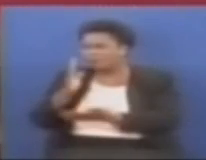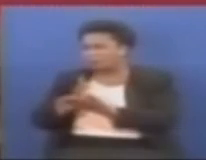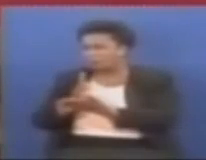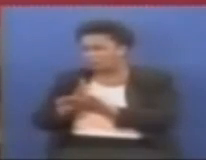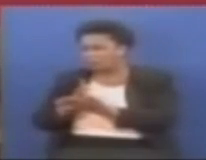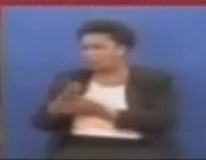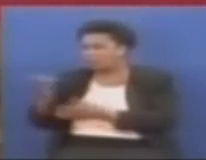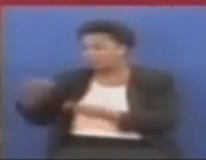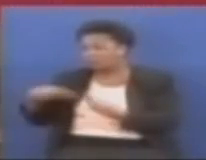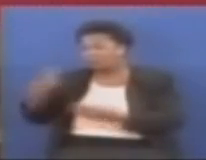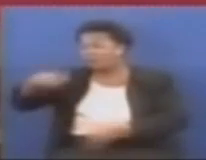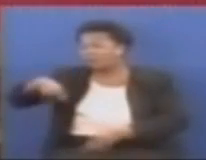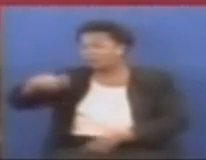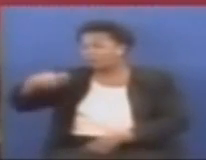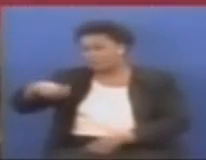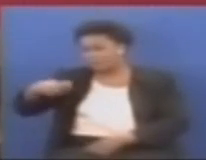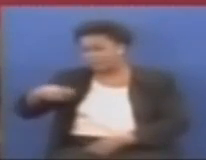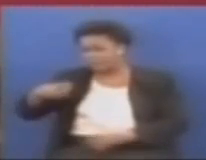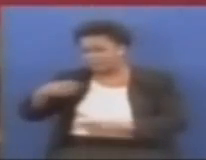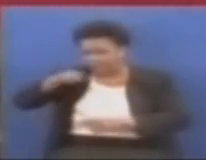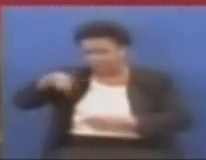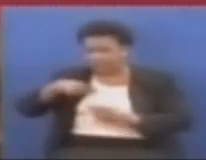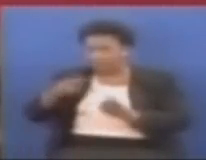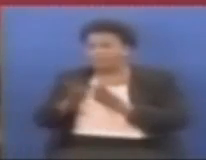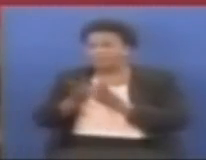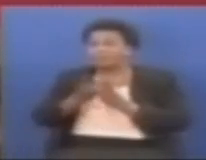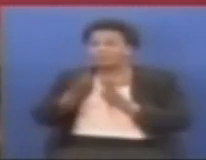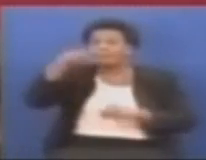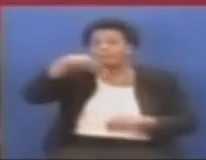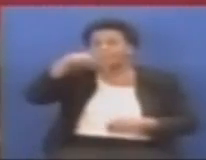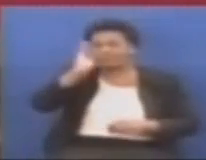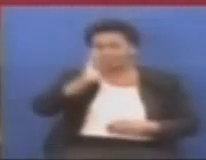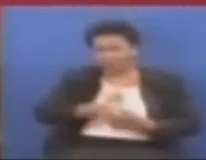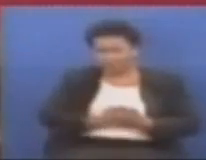Kirwa wanakatisha tamaa wananchi wa Kirwa?